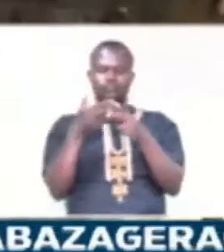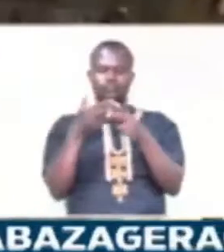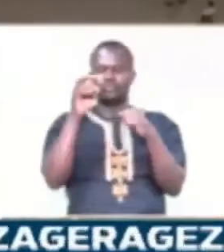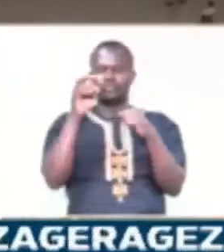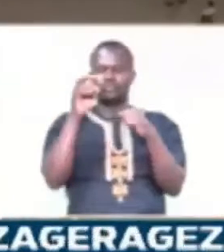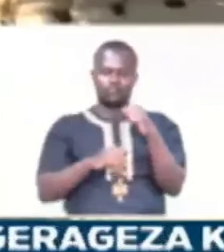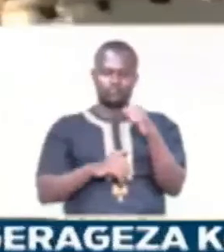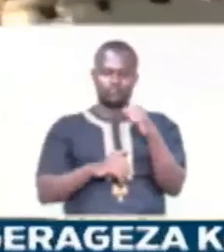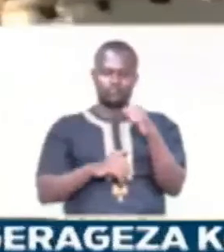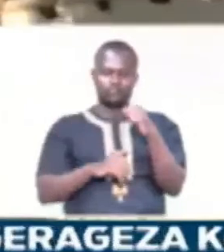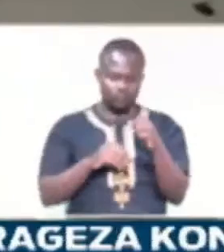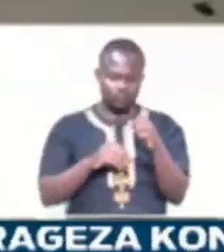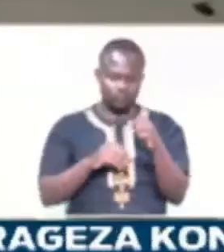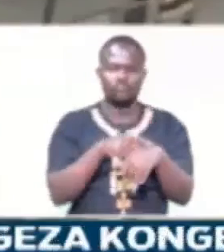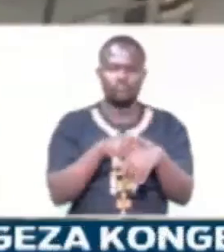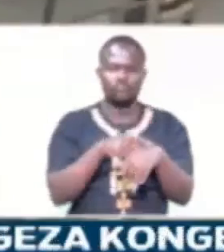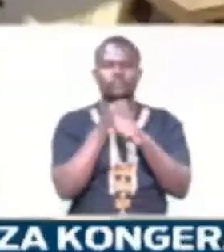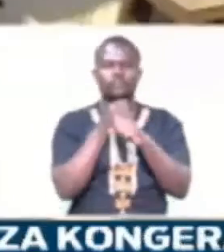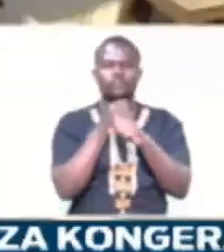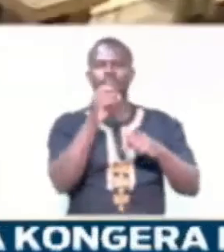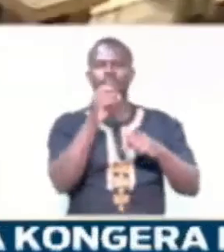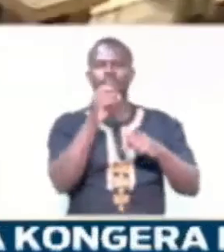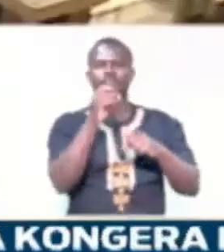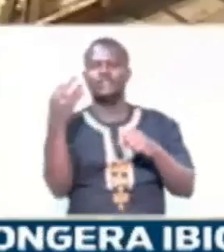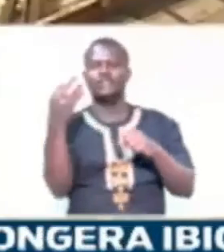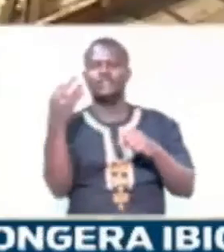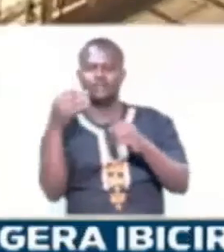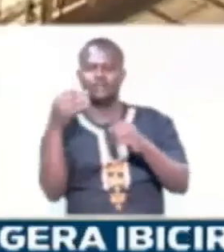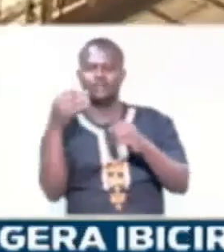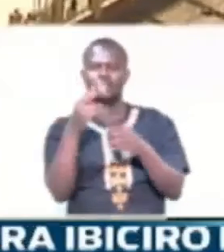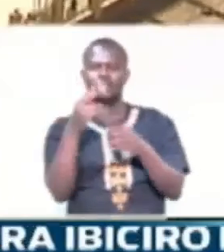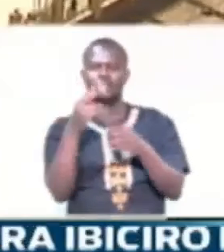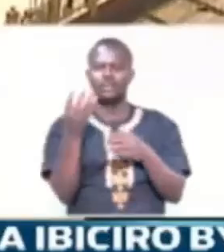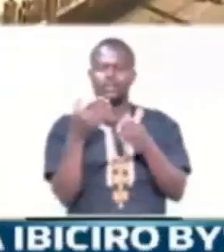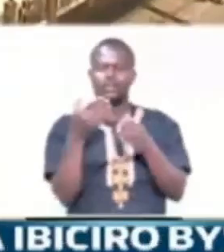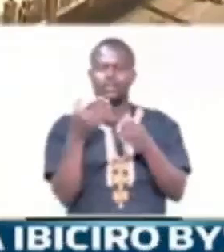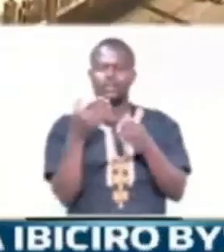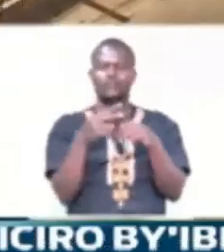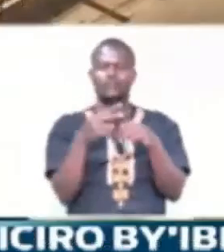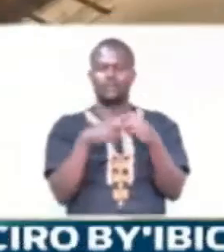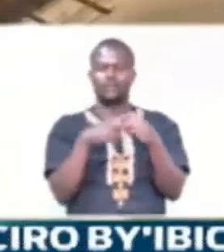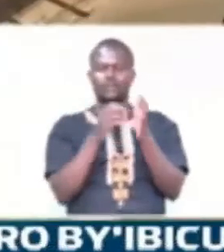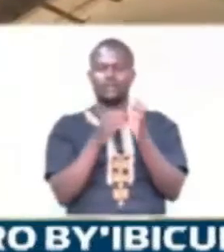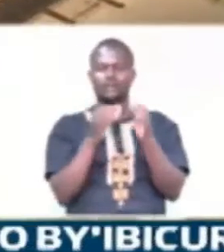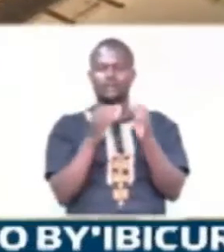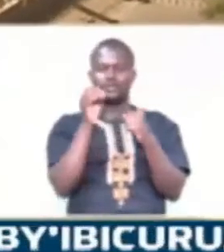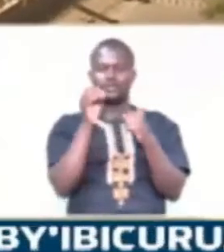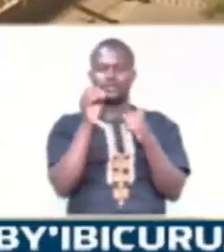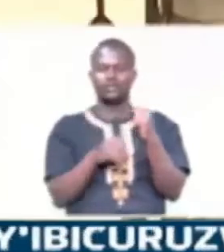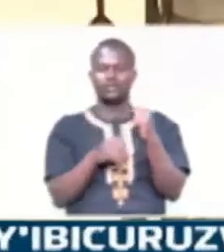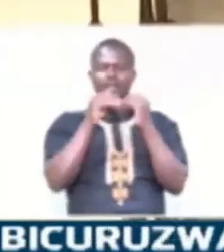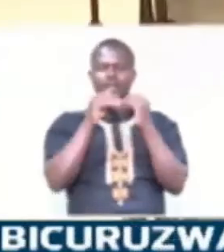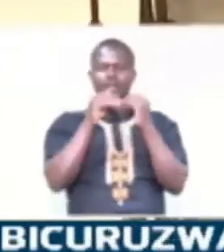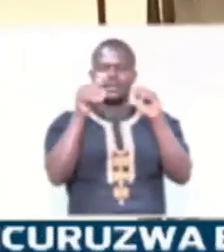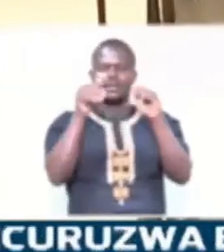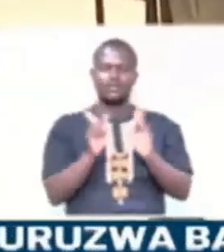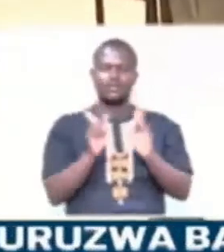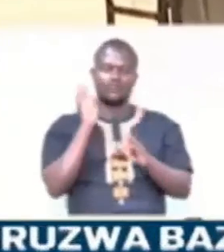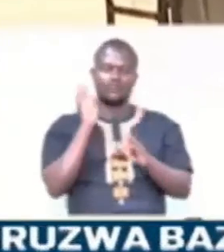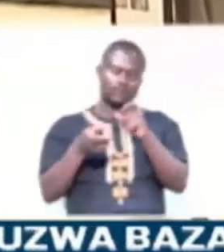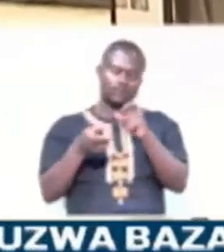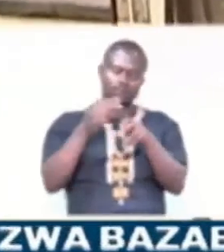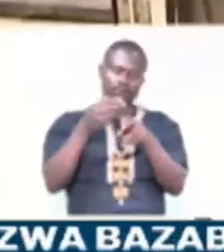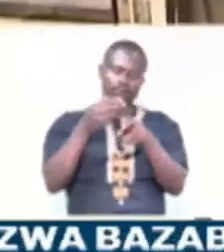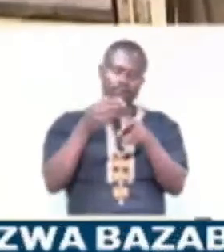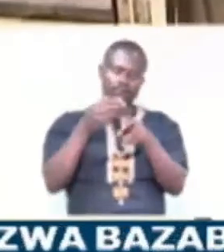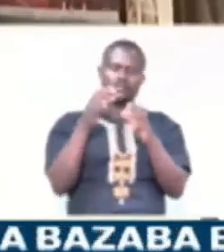naho muri 2023 na 2024 bugere kuri 7.8%. Urwego rw'ubuhinzi ruteganyijwe kwiyongera ku gipimo